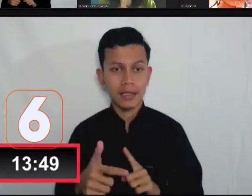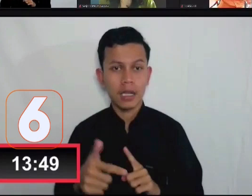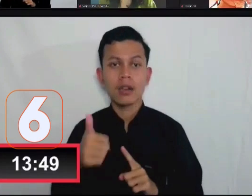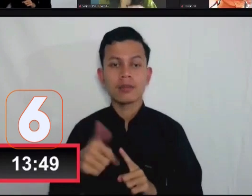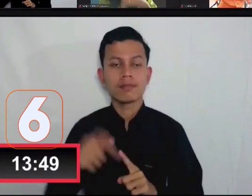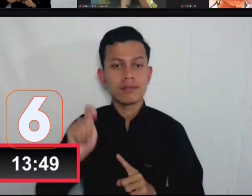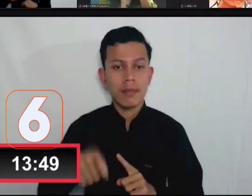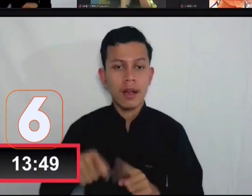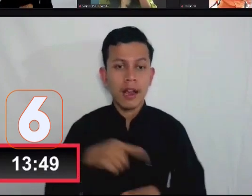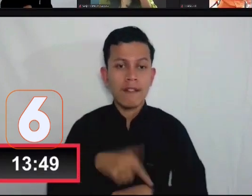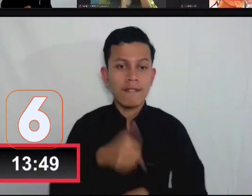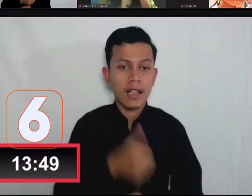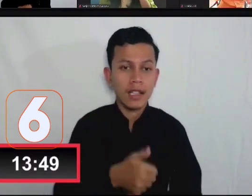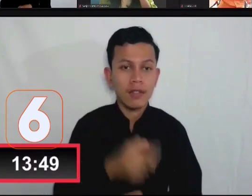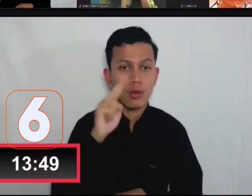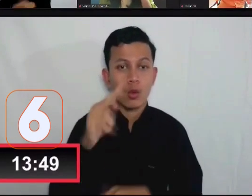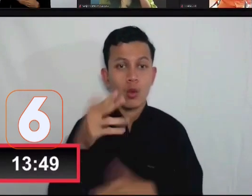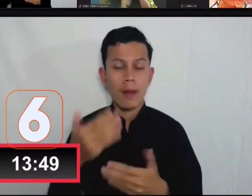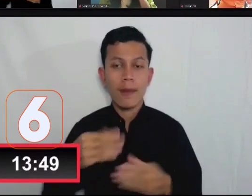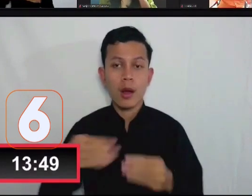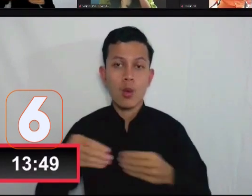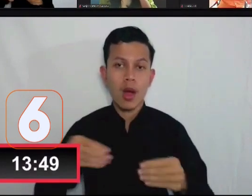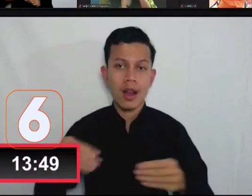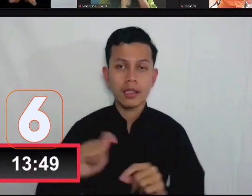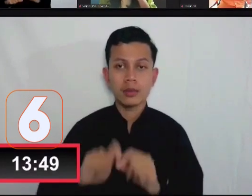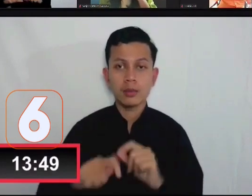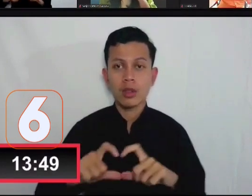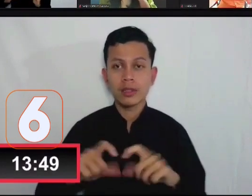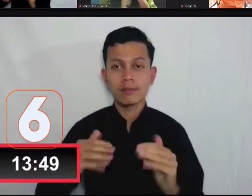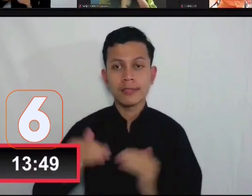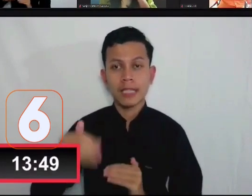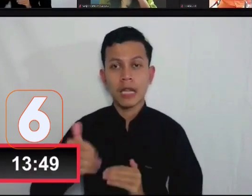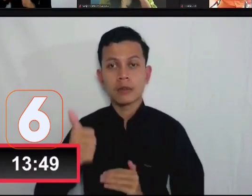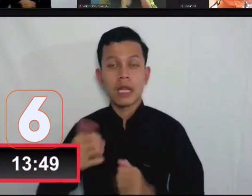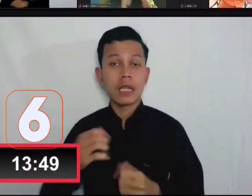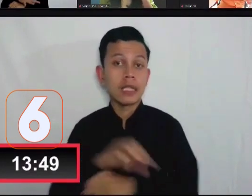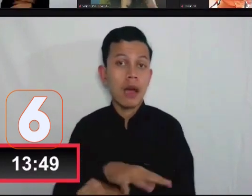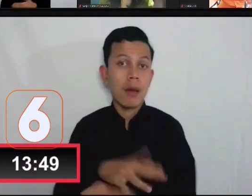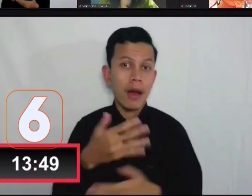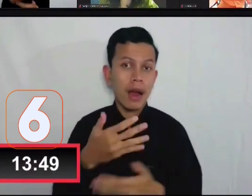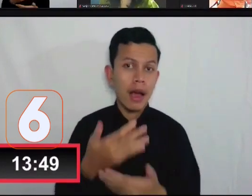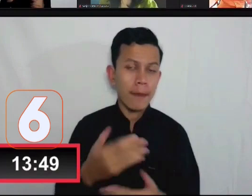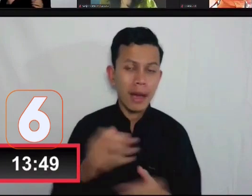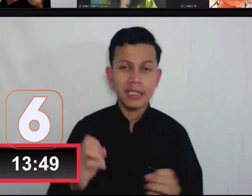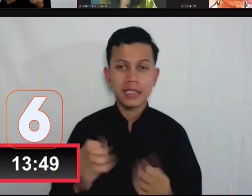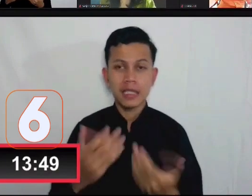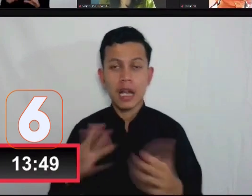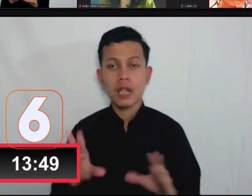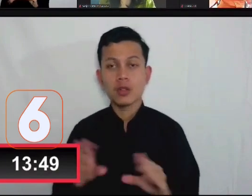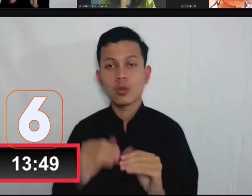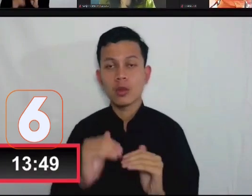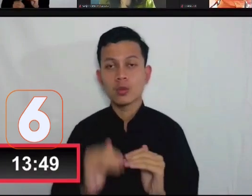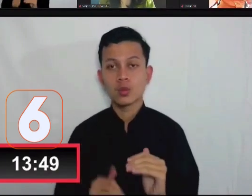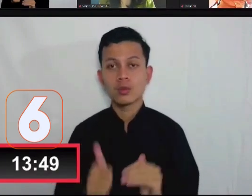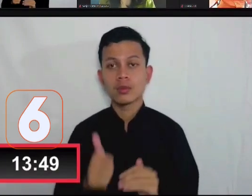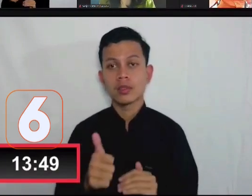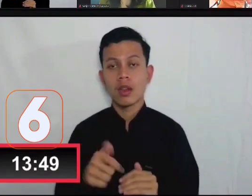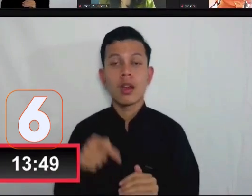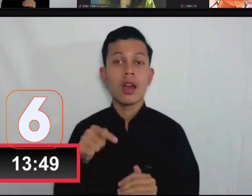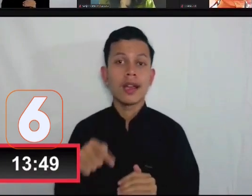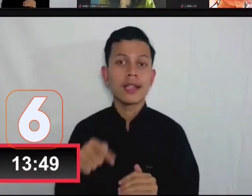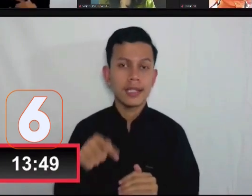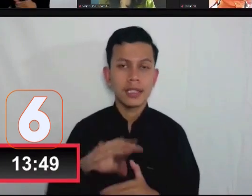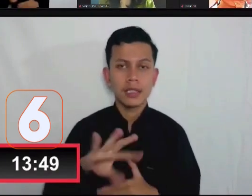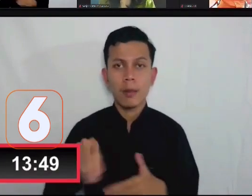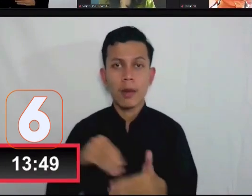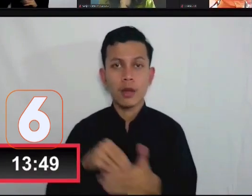penerbitan SIM yang berdampak pada penurunan fatalitas kecelakaan pada lintas hal ini sesungguhnya merupakan bagian dari tujuan hukum termasuk